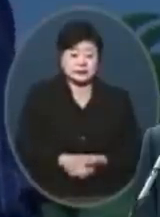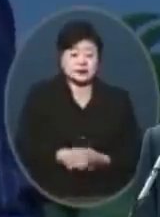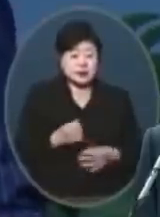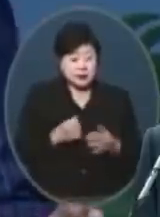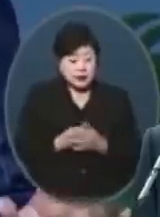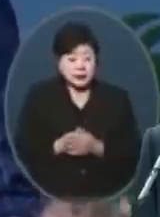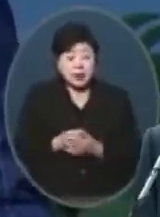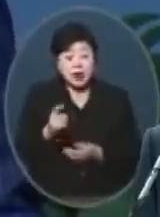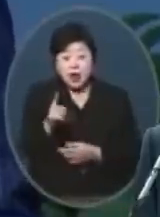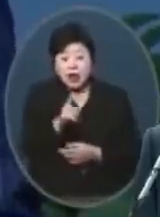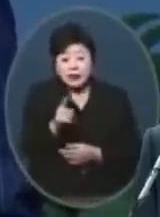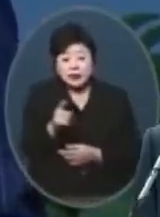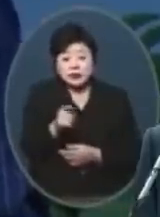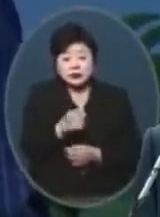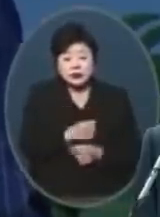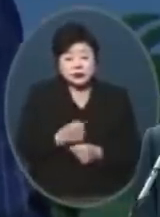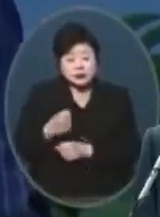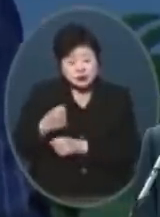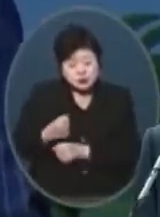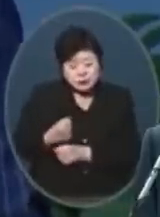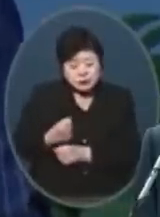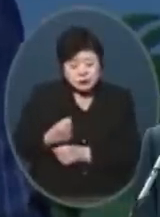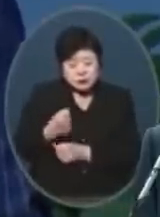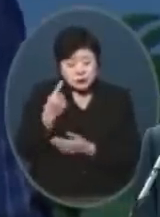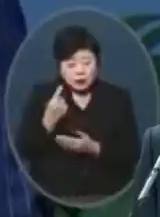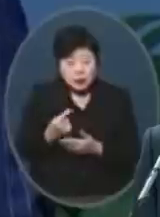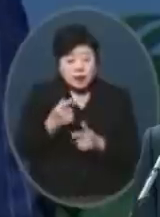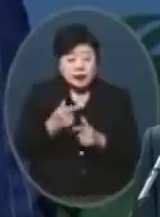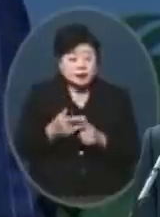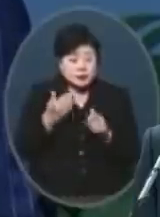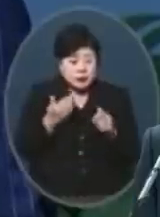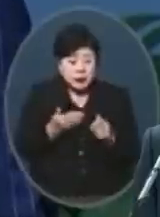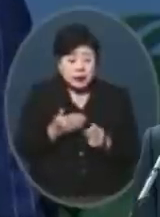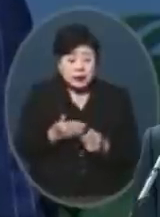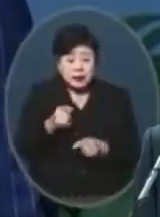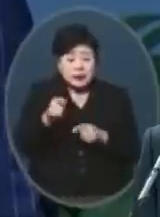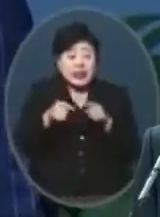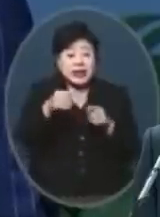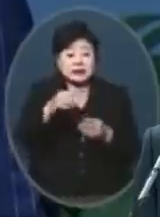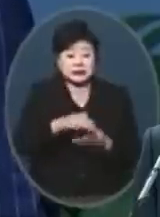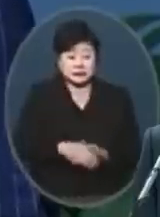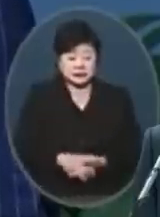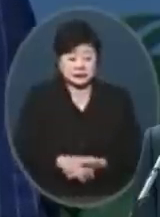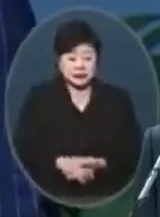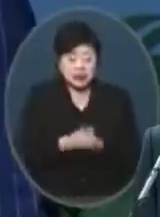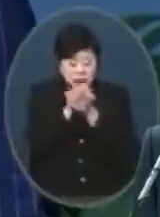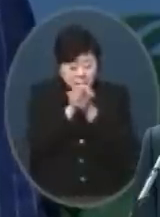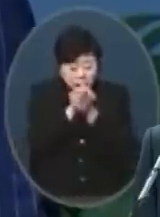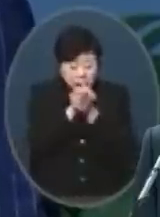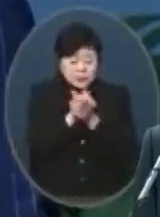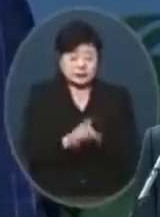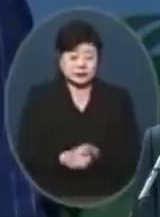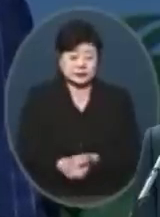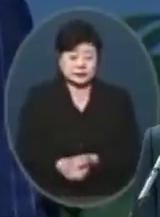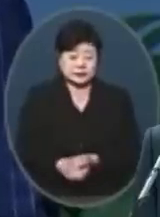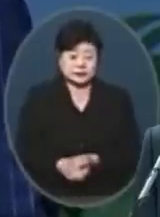그러므로 어떠한 수고하고 무거운 짐을 지고 있더라도 예수님께 나가서 기도하면